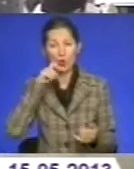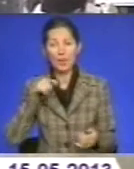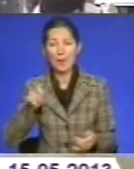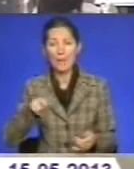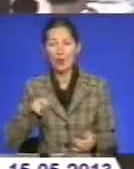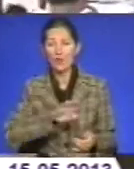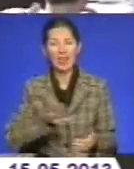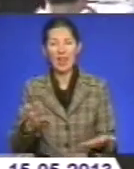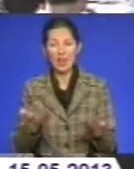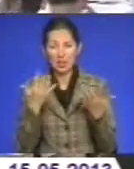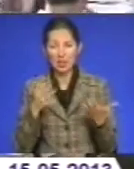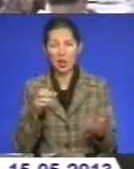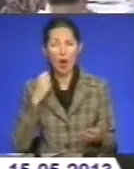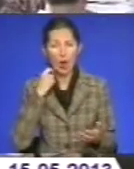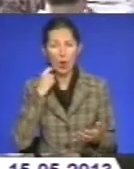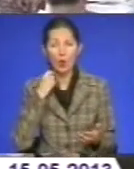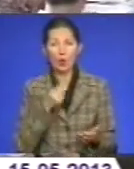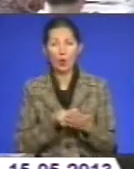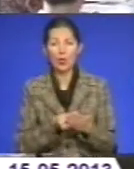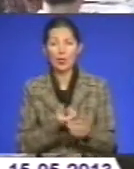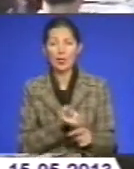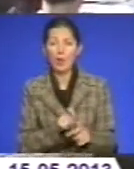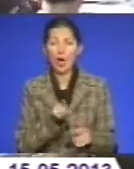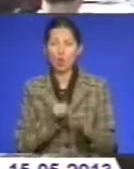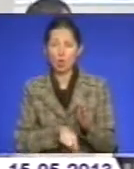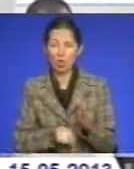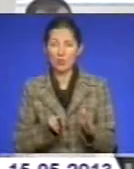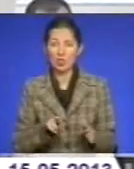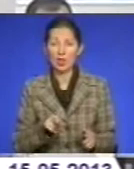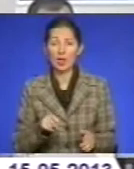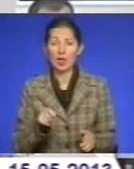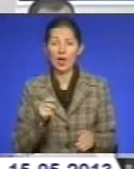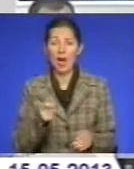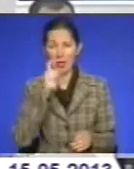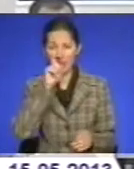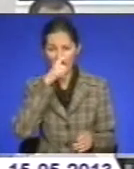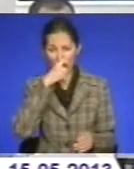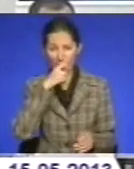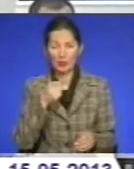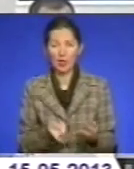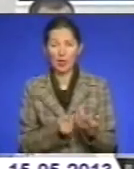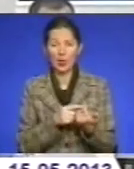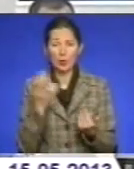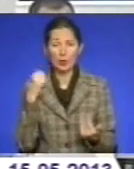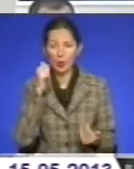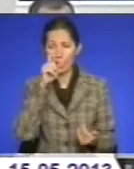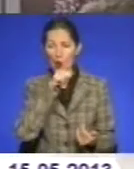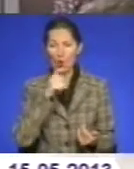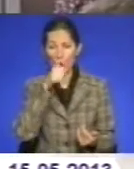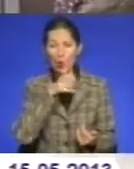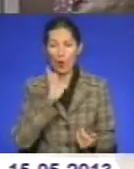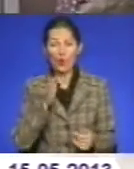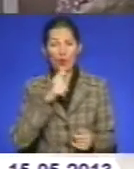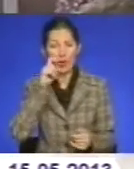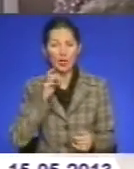визнано алкоголем і коштує набагато дешевше, ніж сік та кефір. За підрахунками минулого року його в Україні було вироблено 3 мільярди літрів, а